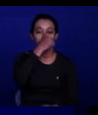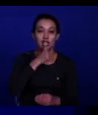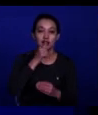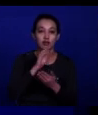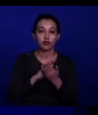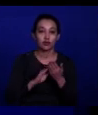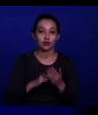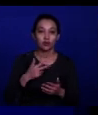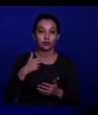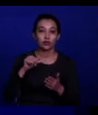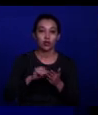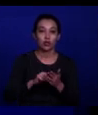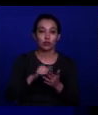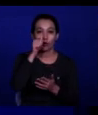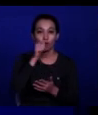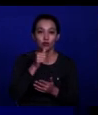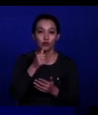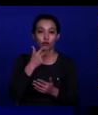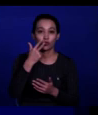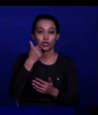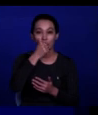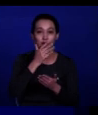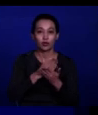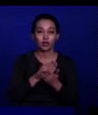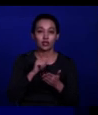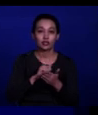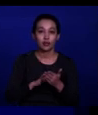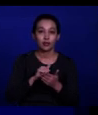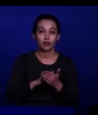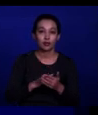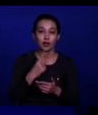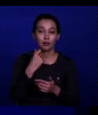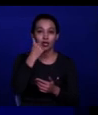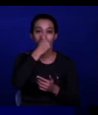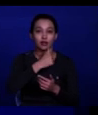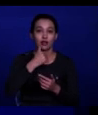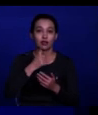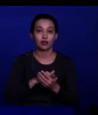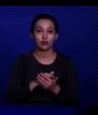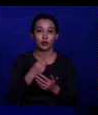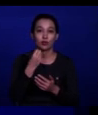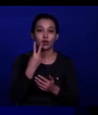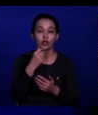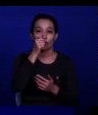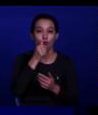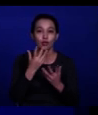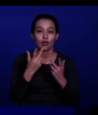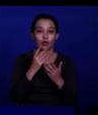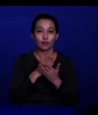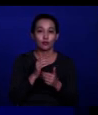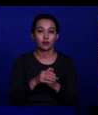ifodalang. 36 oyimiz 3 yilga teng. Sababi bir yilimiz 12 oydan